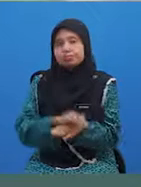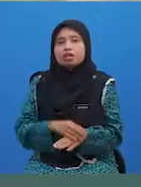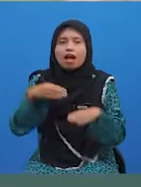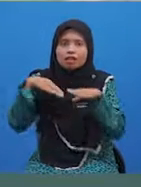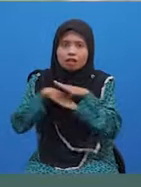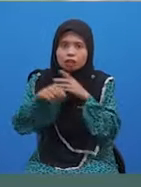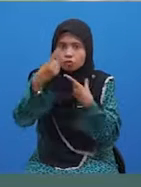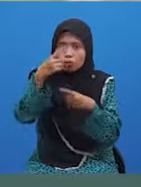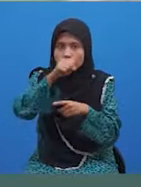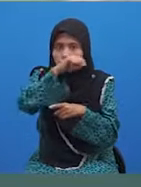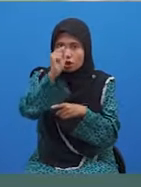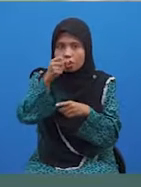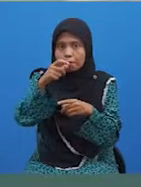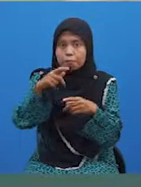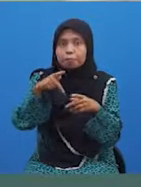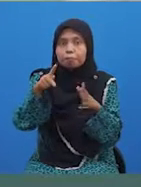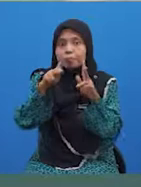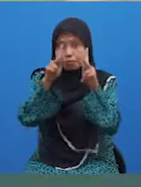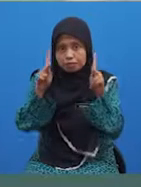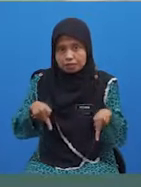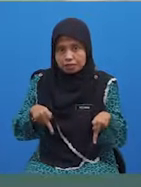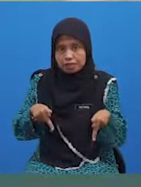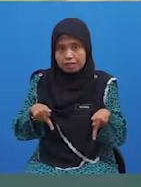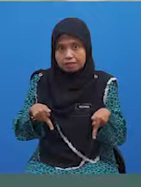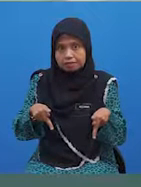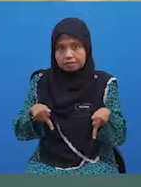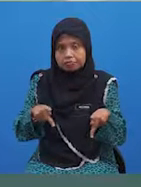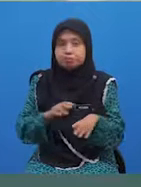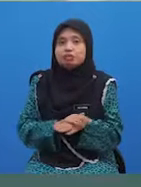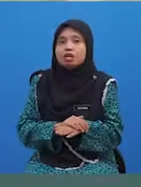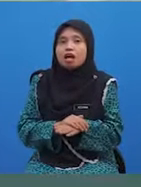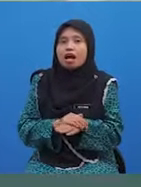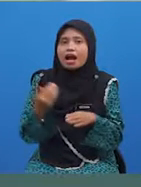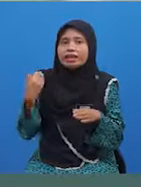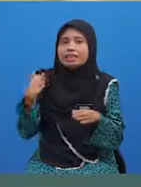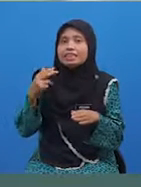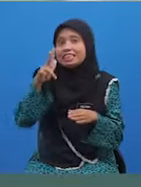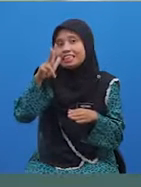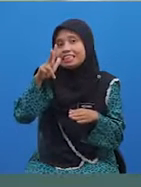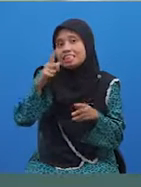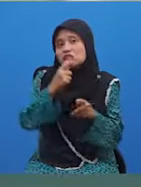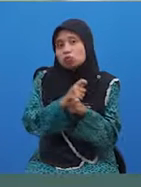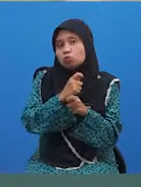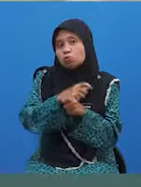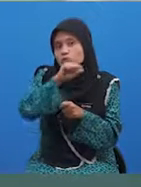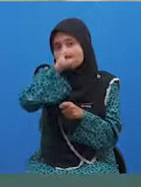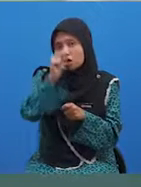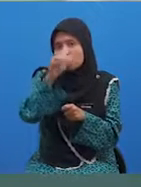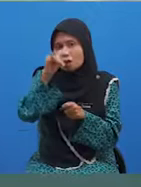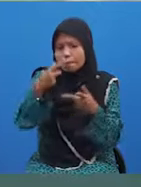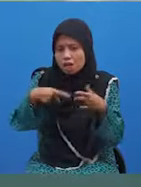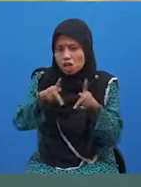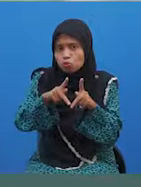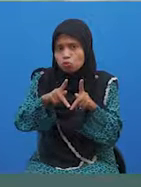Dalam menjawab soalan peperiksaan tentang analisis kesalahan tata bahasa, terdapat 3 tugasan soalan yang